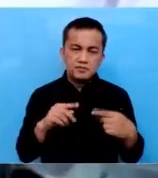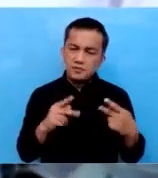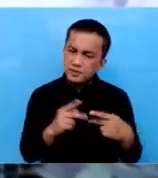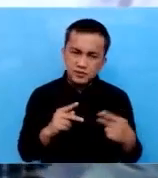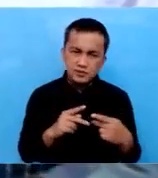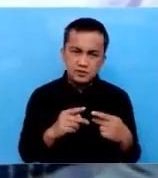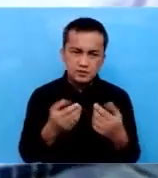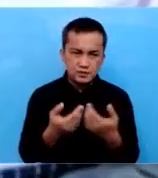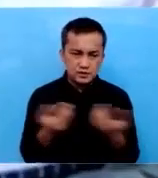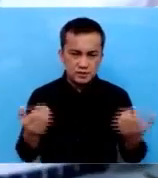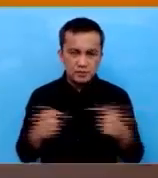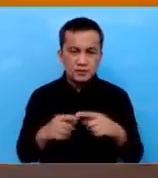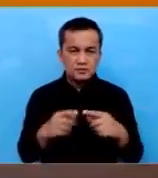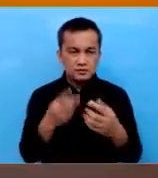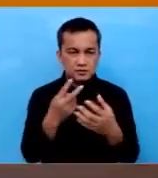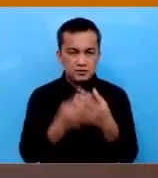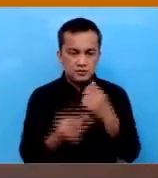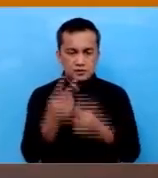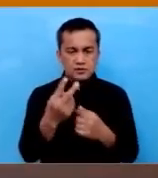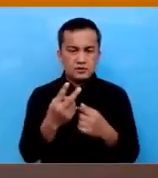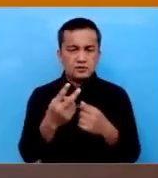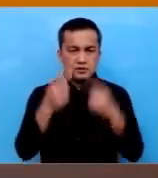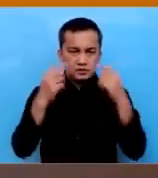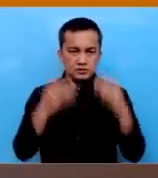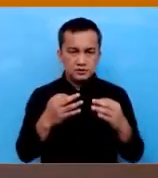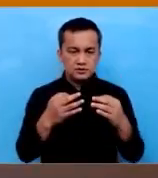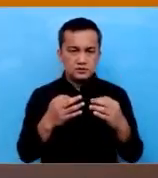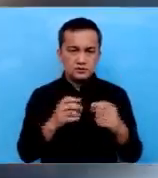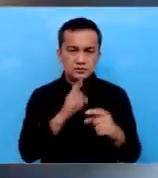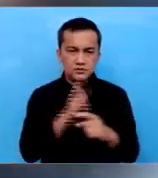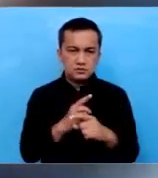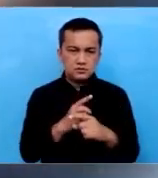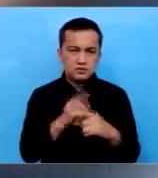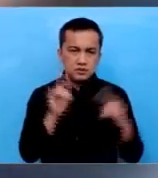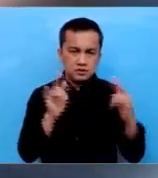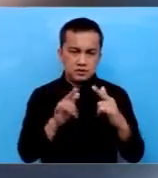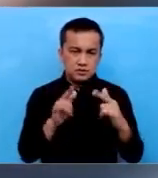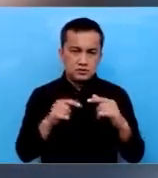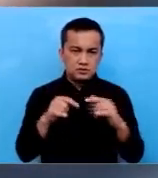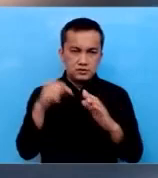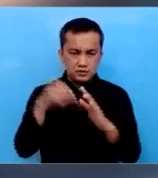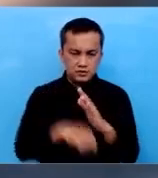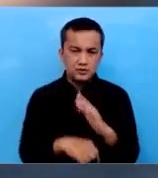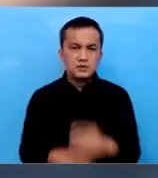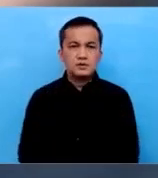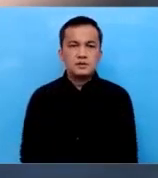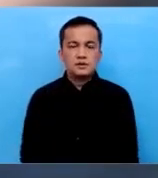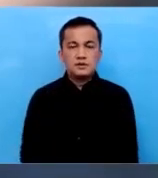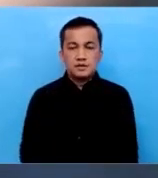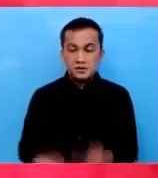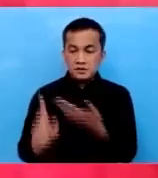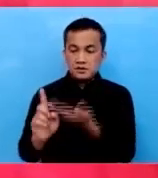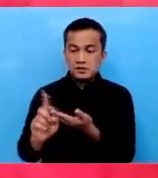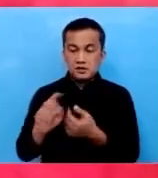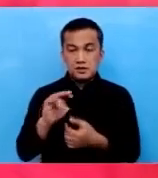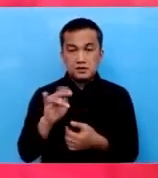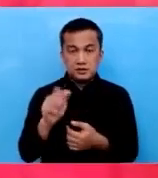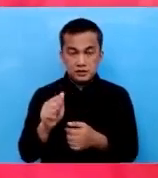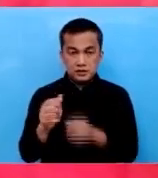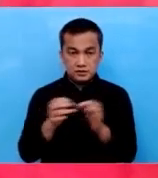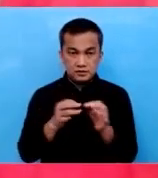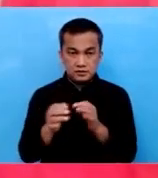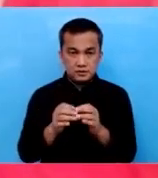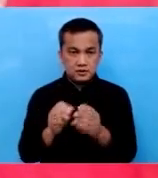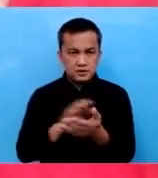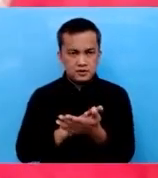a mutual decision. We both loved each other truly and deeply. Pero paglilinaw ni Andrea, naging maayos ang